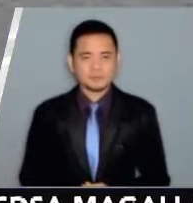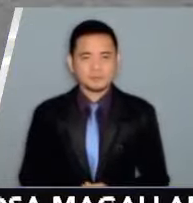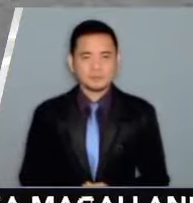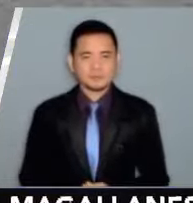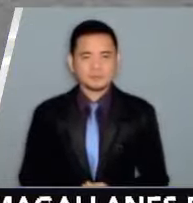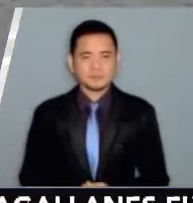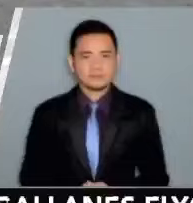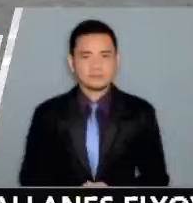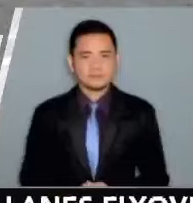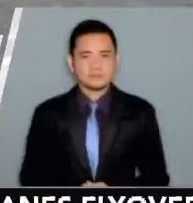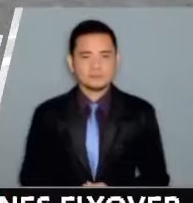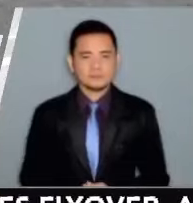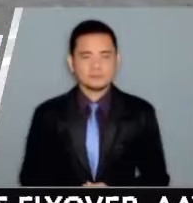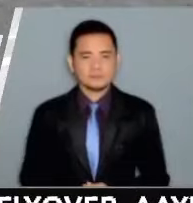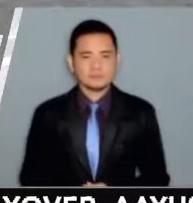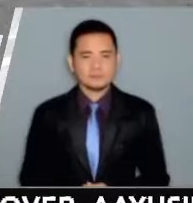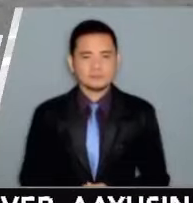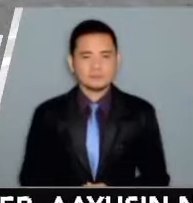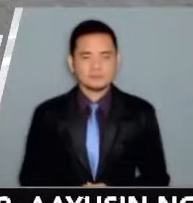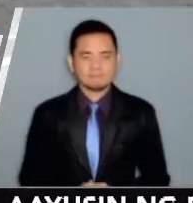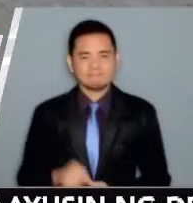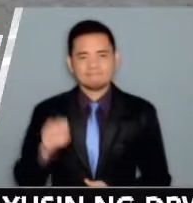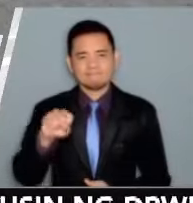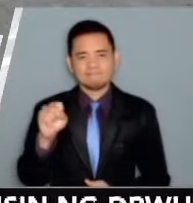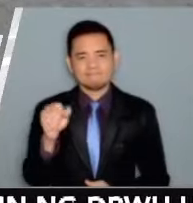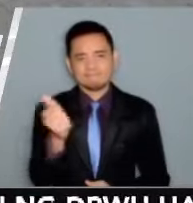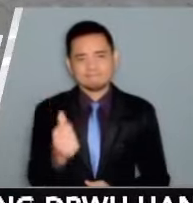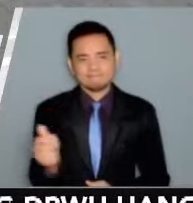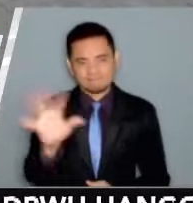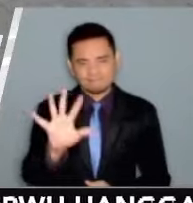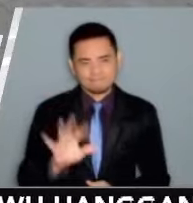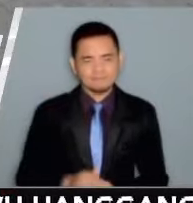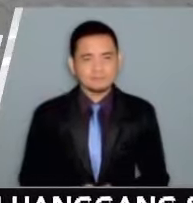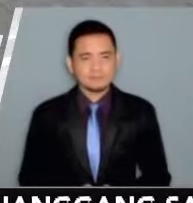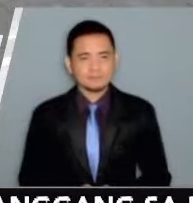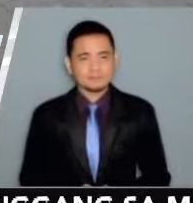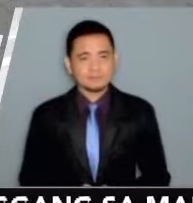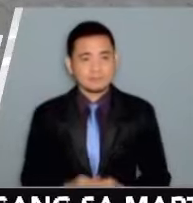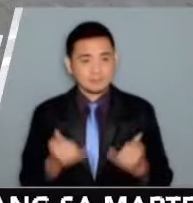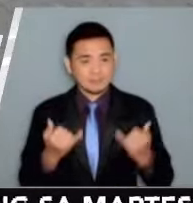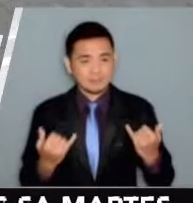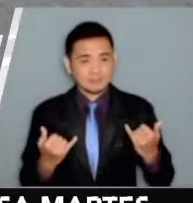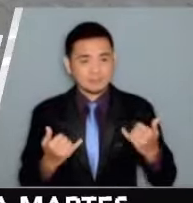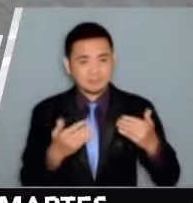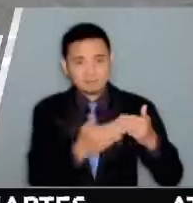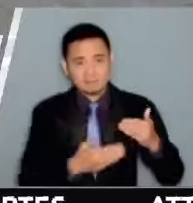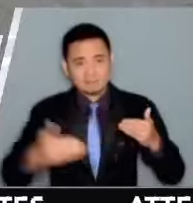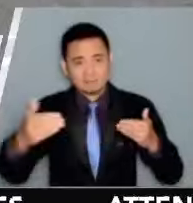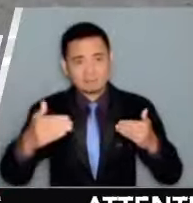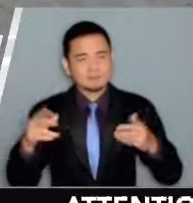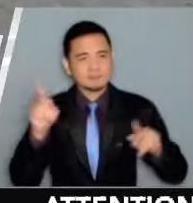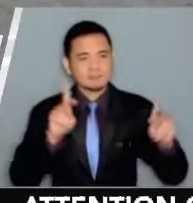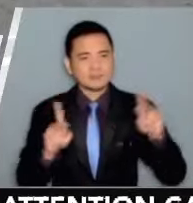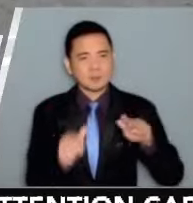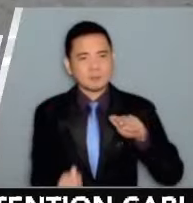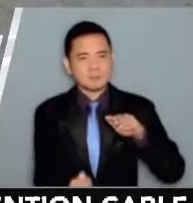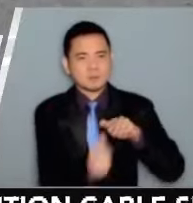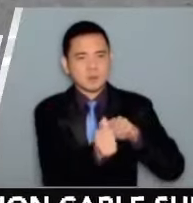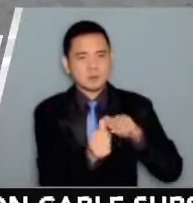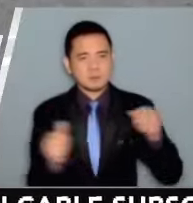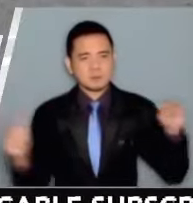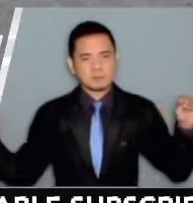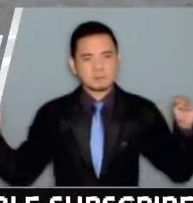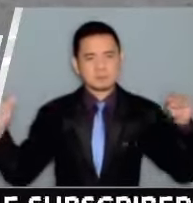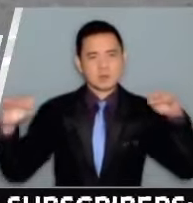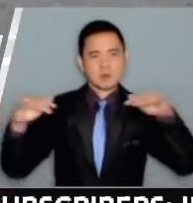aga Mar maayong aga simula ngayong araw ay inaasahan ang pagdagsa ng mga pasahero dito sa Parola warf dahil long weekend